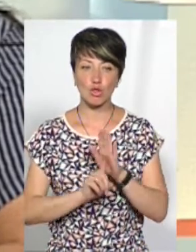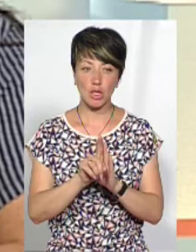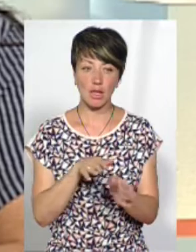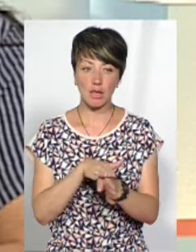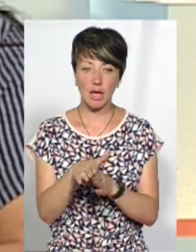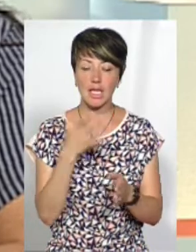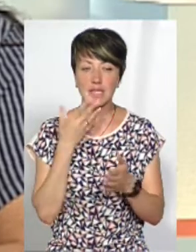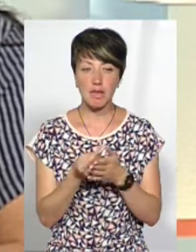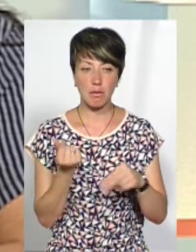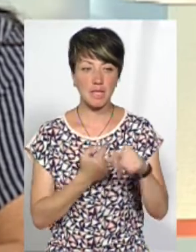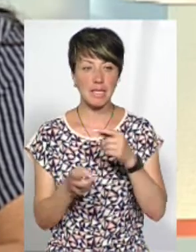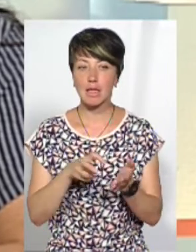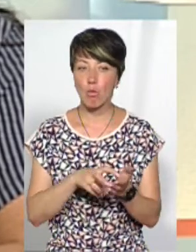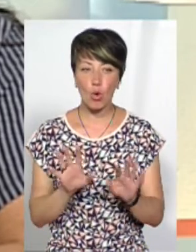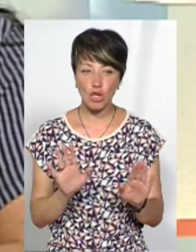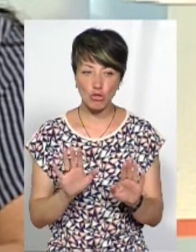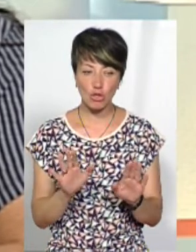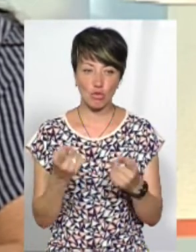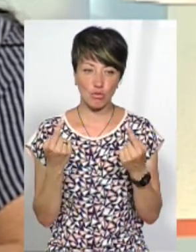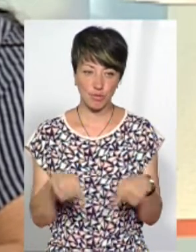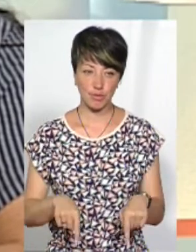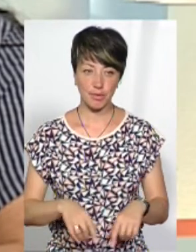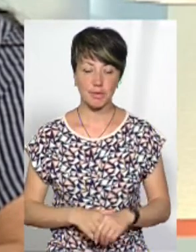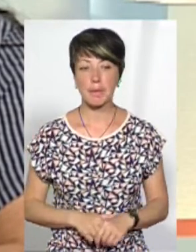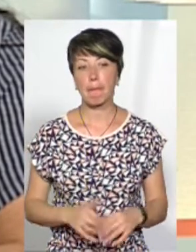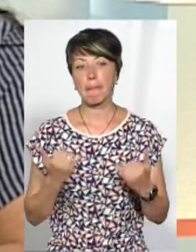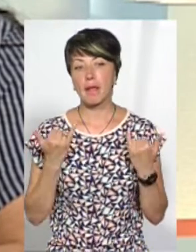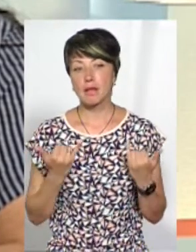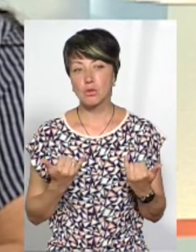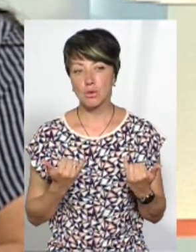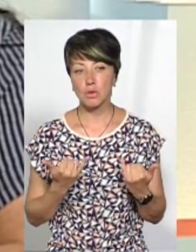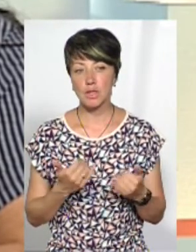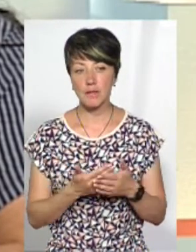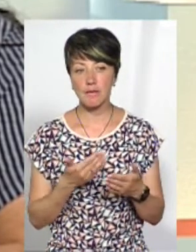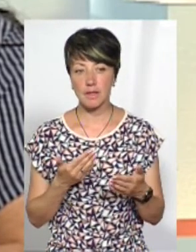починати свій бізнес, не боючись того, що він не вийде. Тобто сьогодні ми йшли